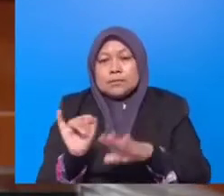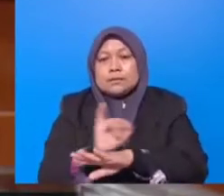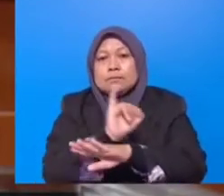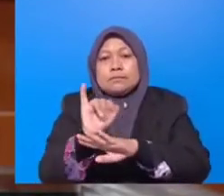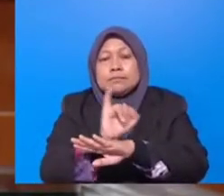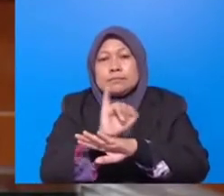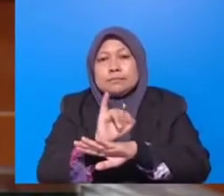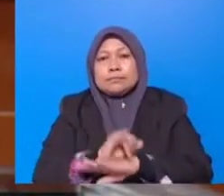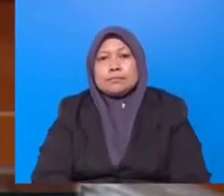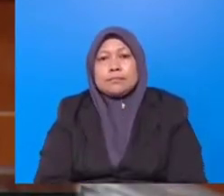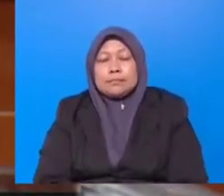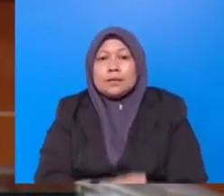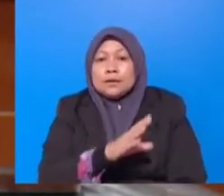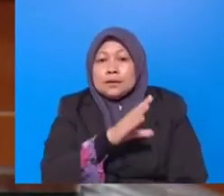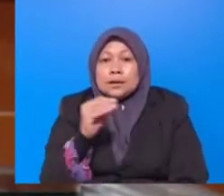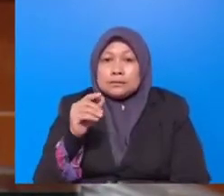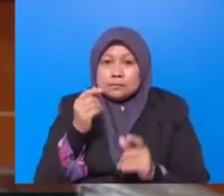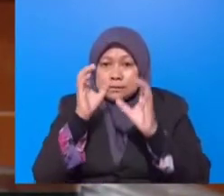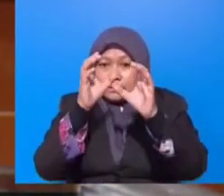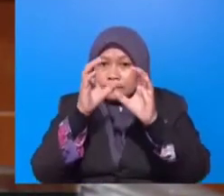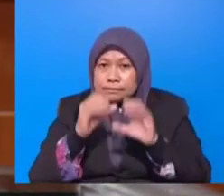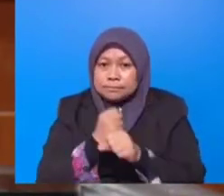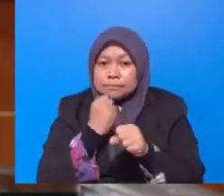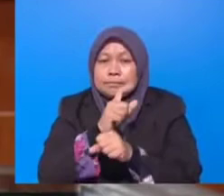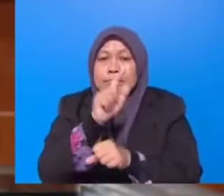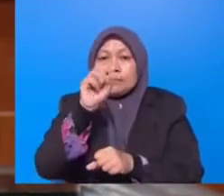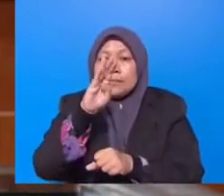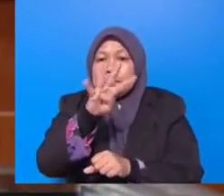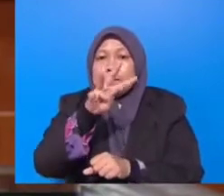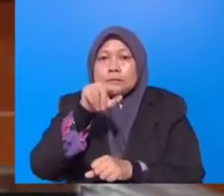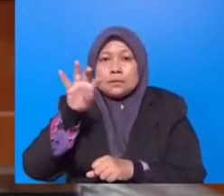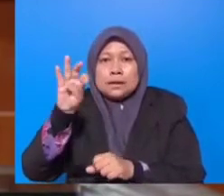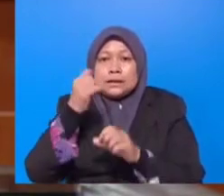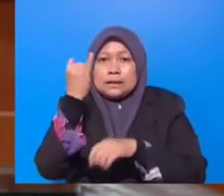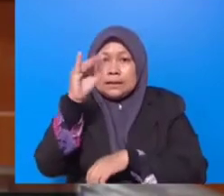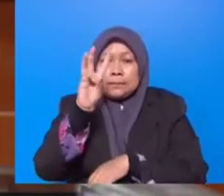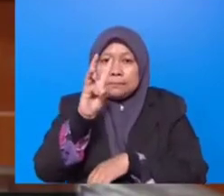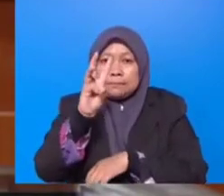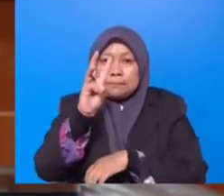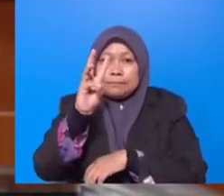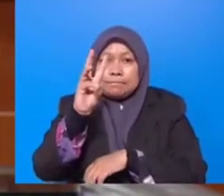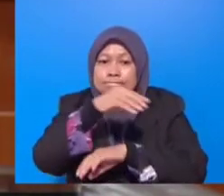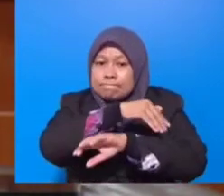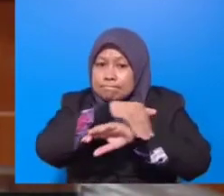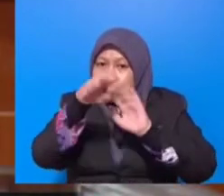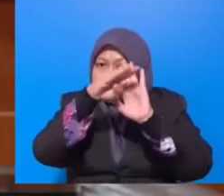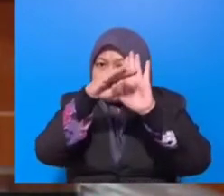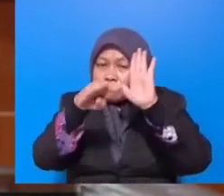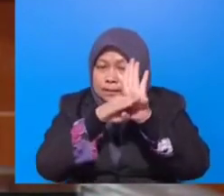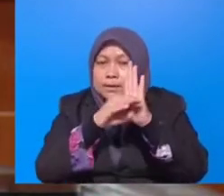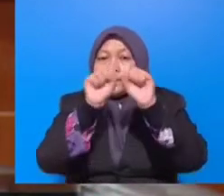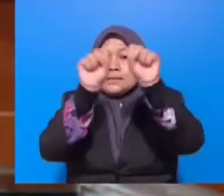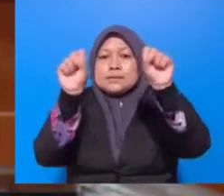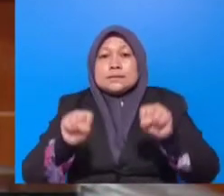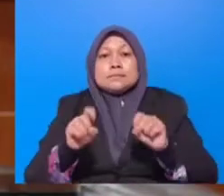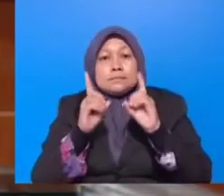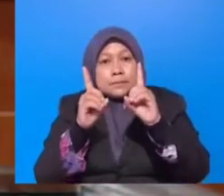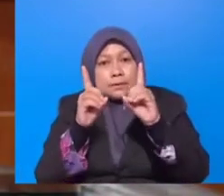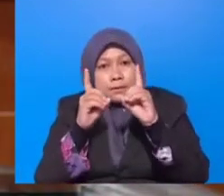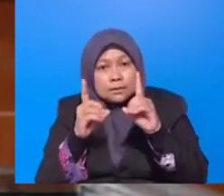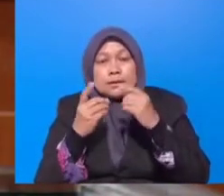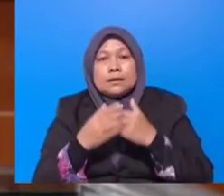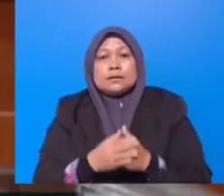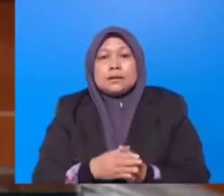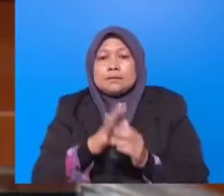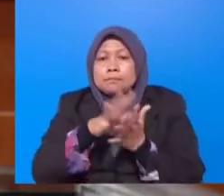industry rangka kerja Tibet Pak pulang kosong ini menggariskan 6 trust yang meliputi transformasi sistem pendidikan